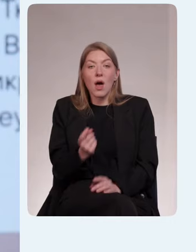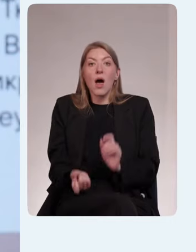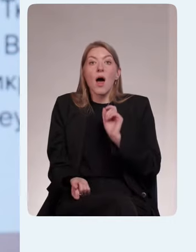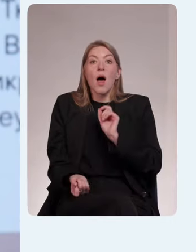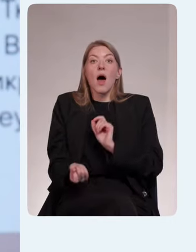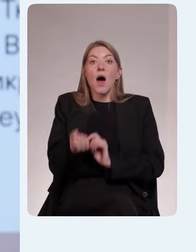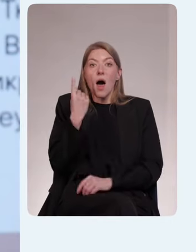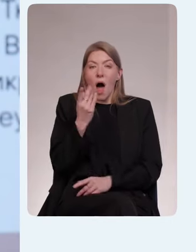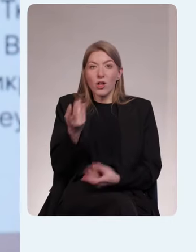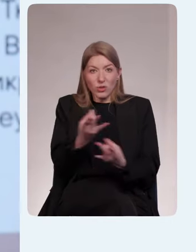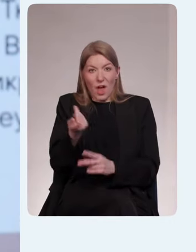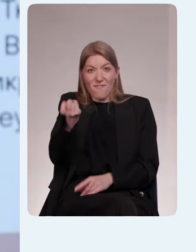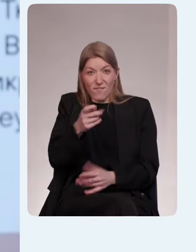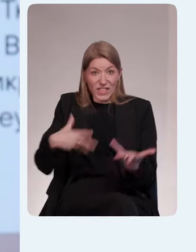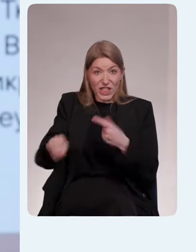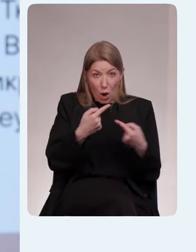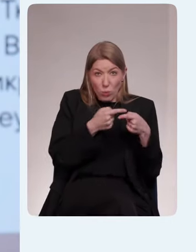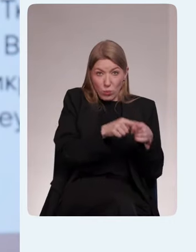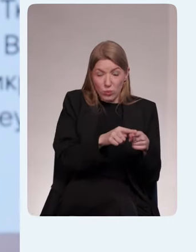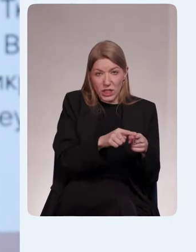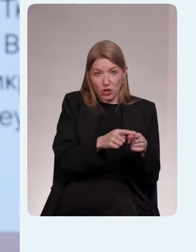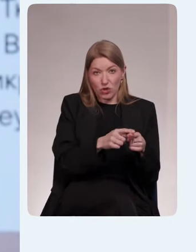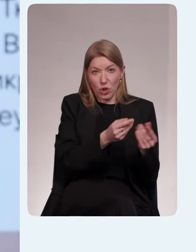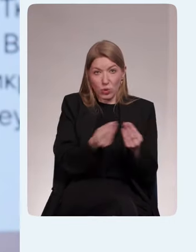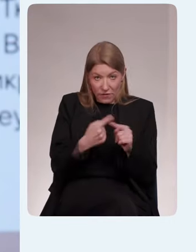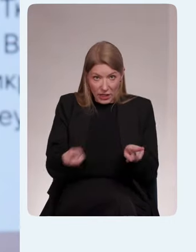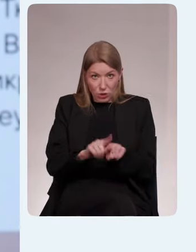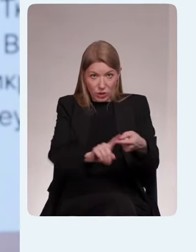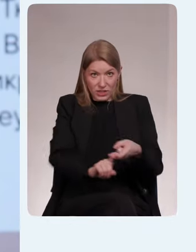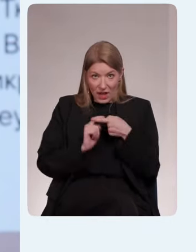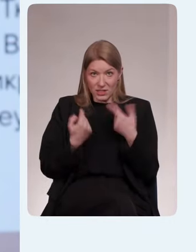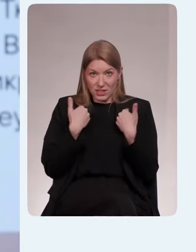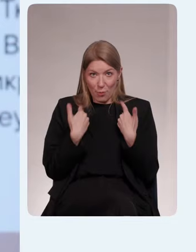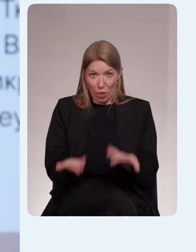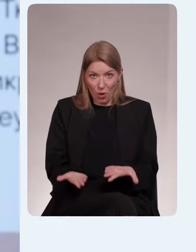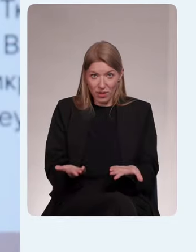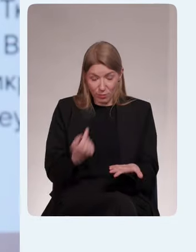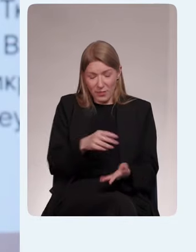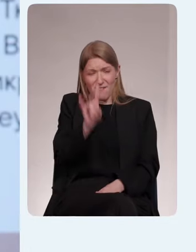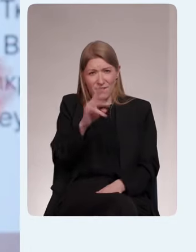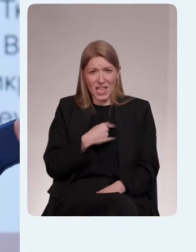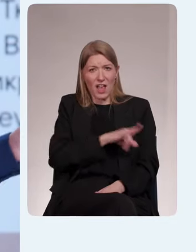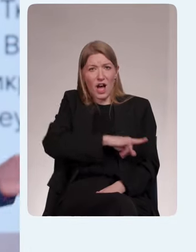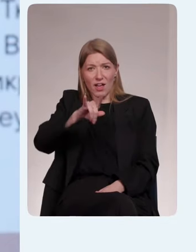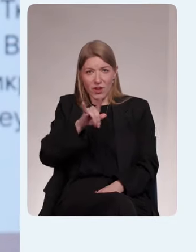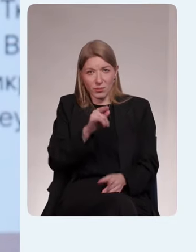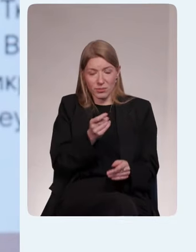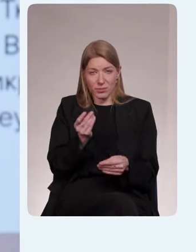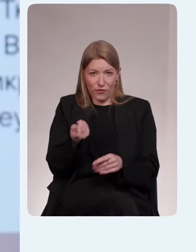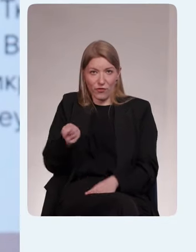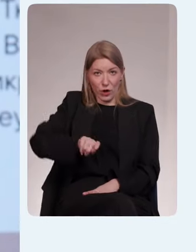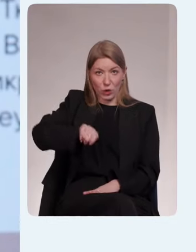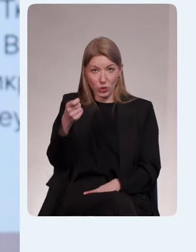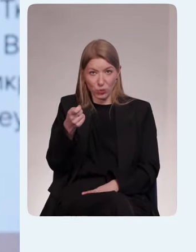выключите все устройства, ко мне тоже относятся? Подождите, я сейчас на обережье себя переведу, и мы через час на спе будем.